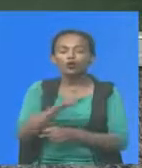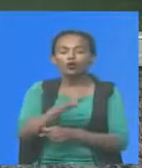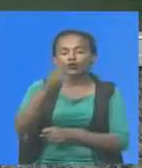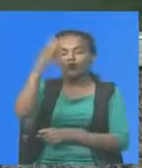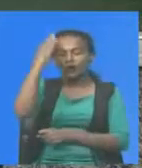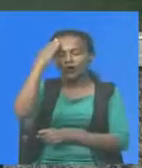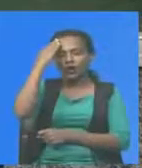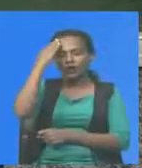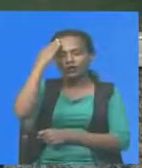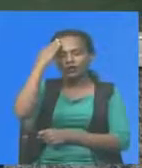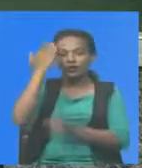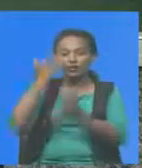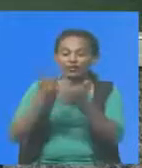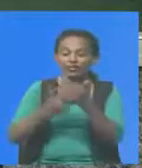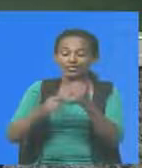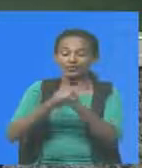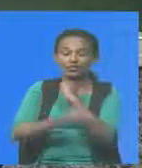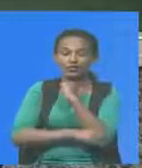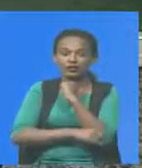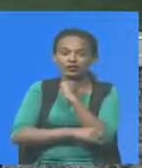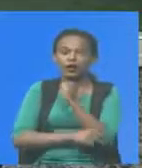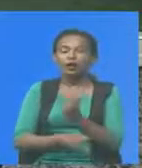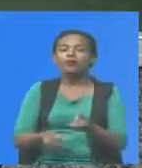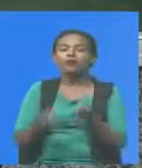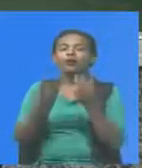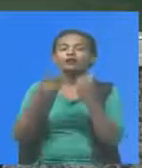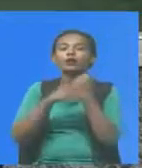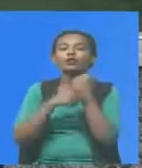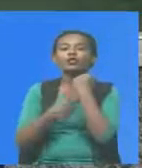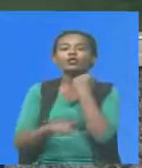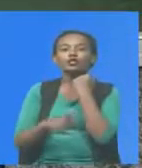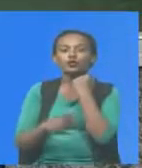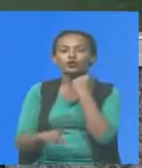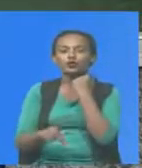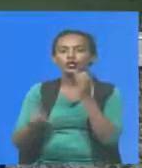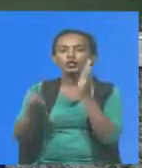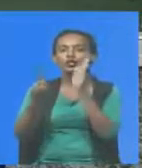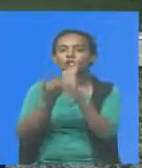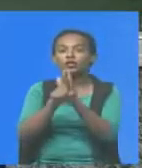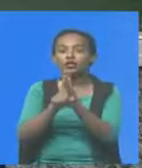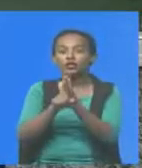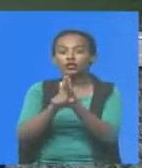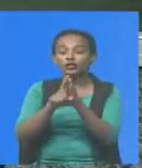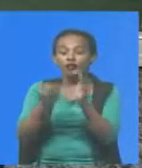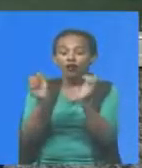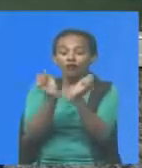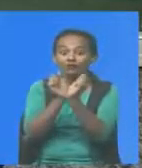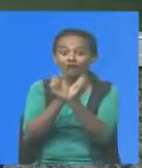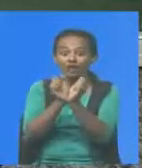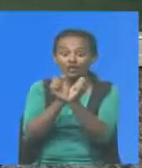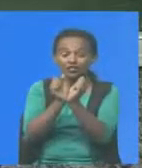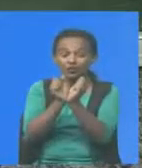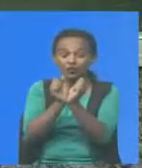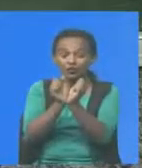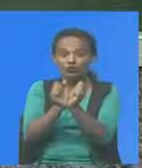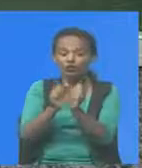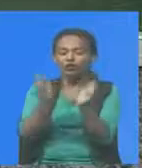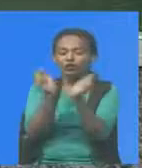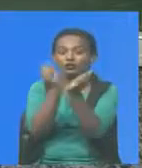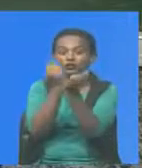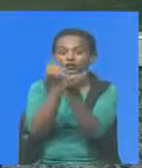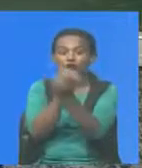ይታወቃል። በዚህም መሰረት በርካታ ፖለቲከኞች የህግ ታራሚዎች ከእስር ተፈተዋል። በክስ ሂደት